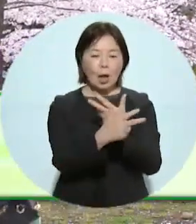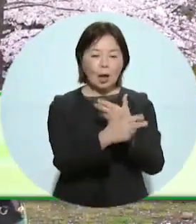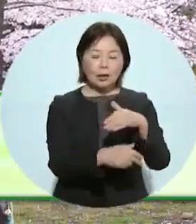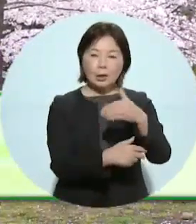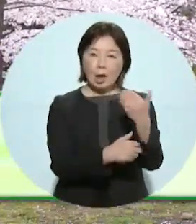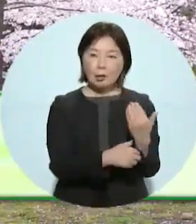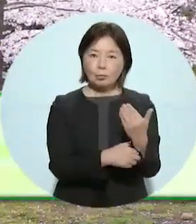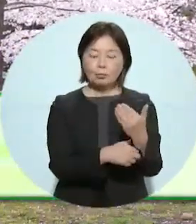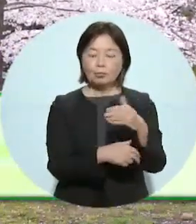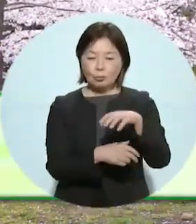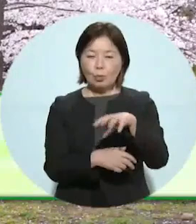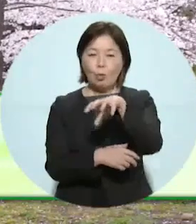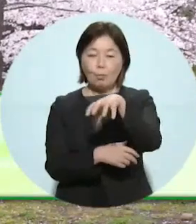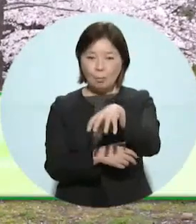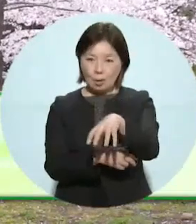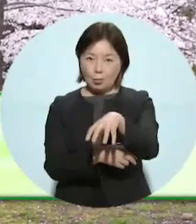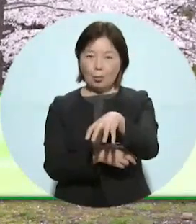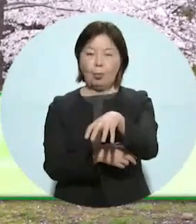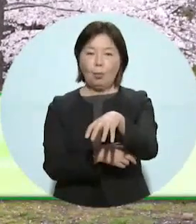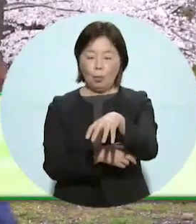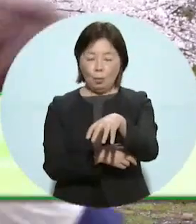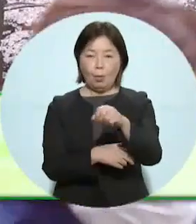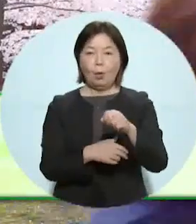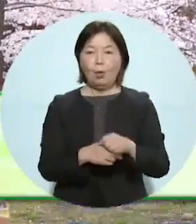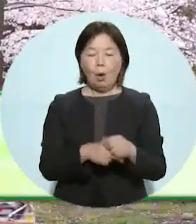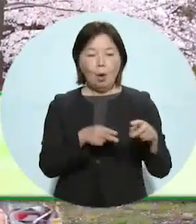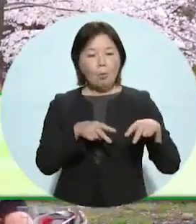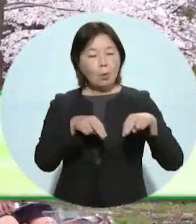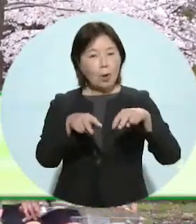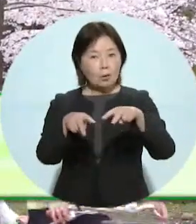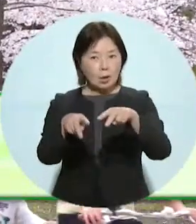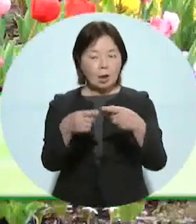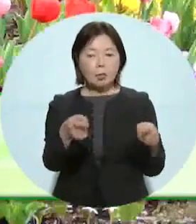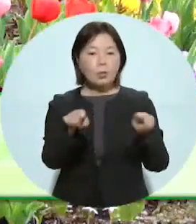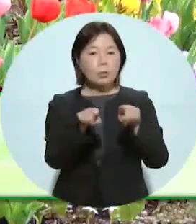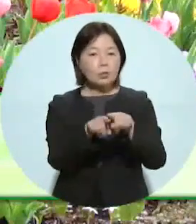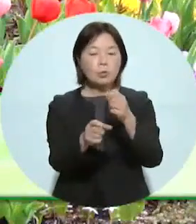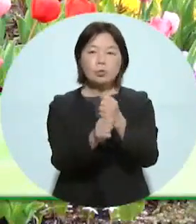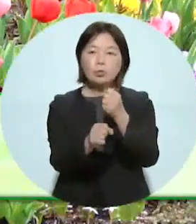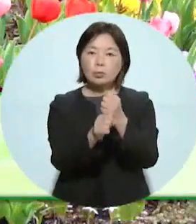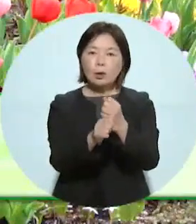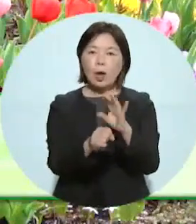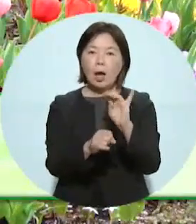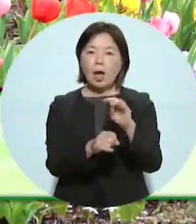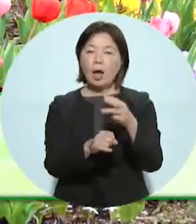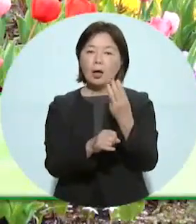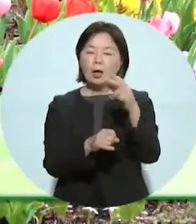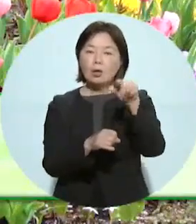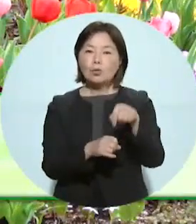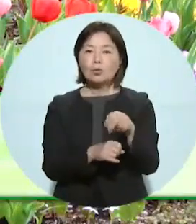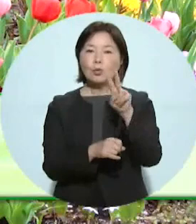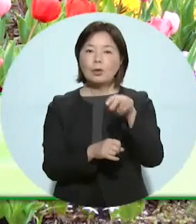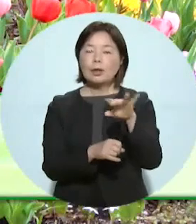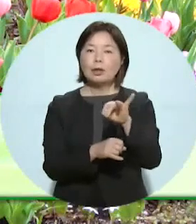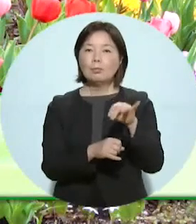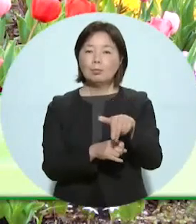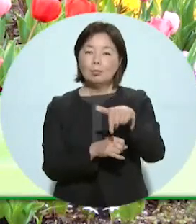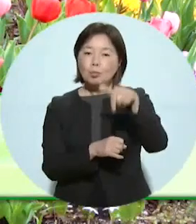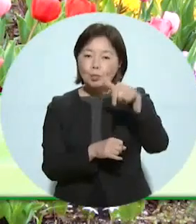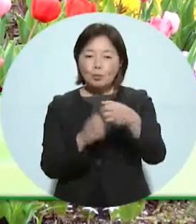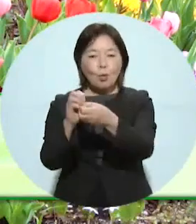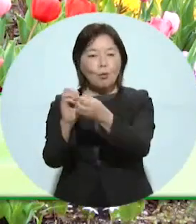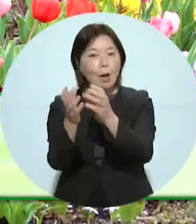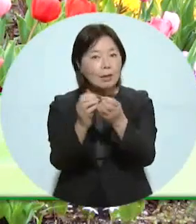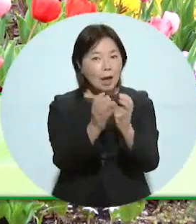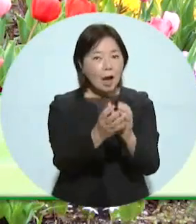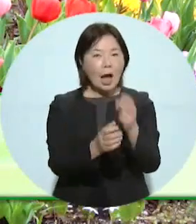公園です。ボランティアとの共同で作られたチューリップ花壇には去年の倍となる2